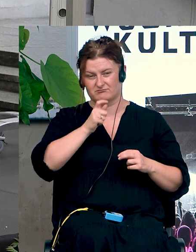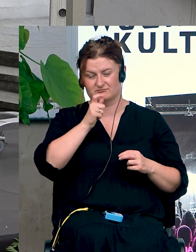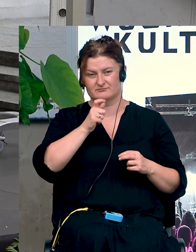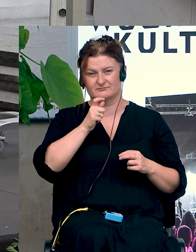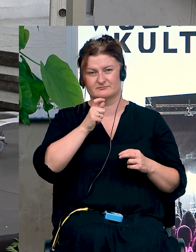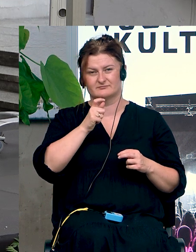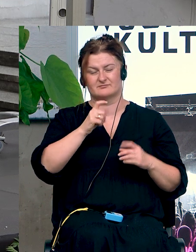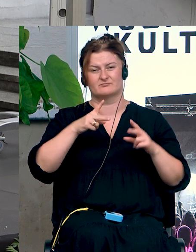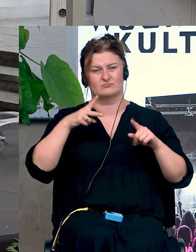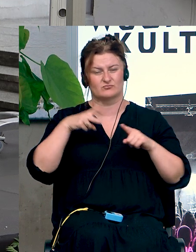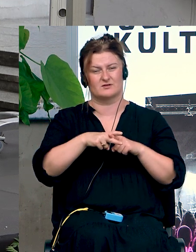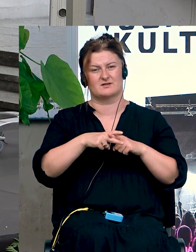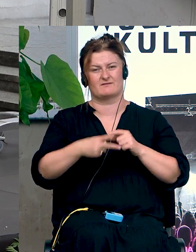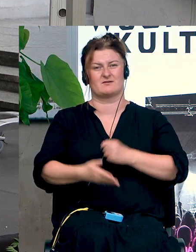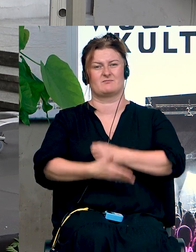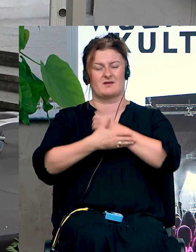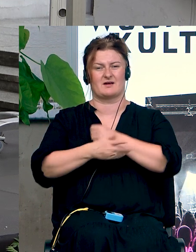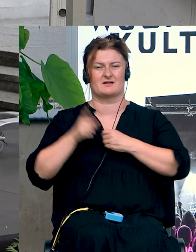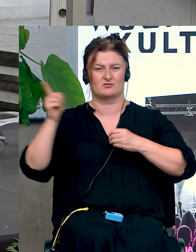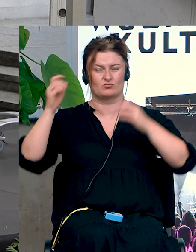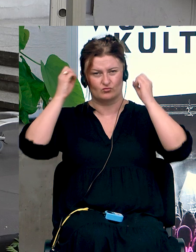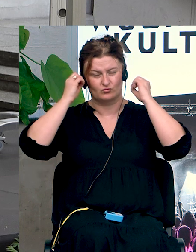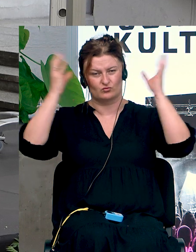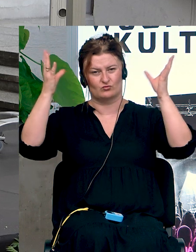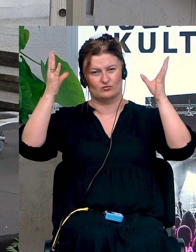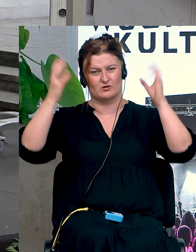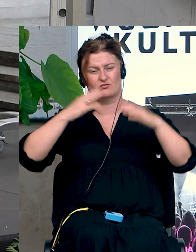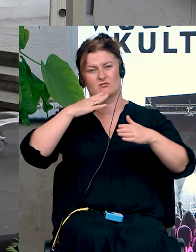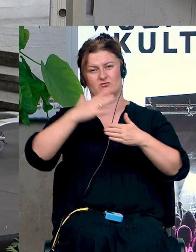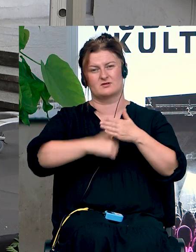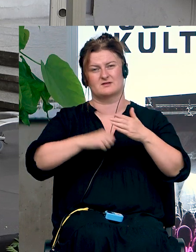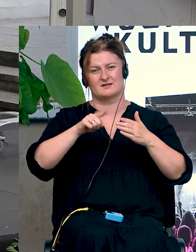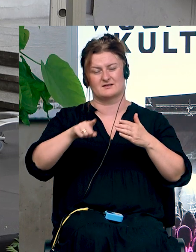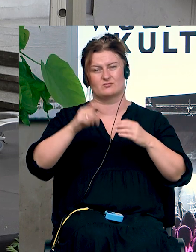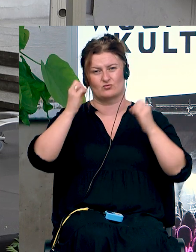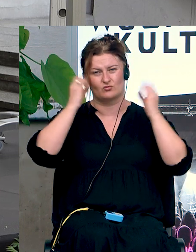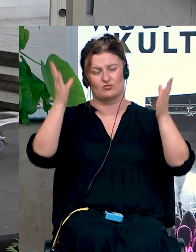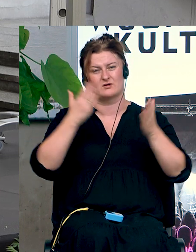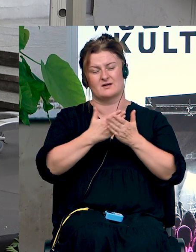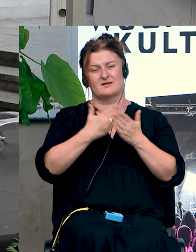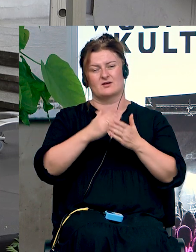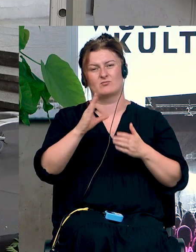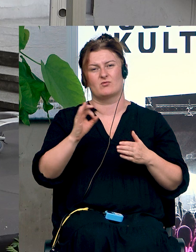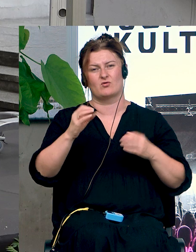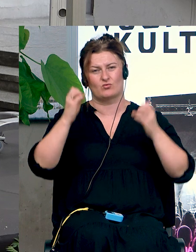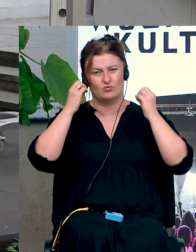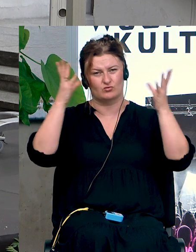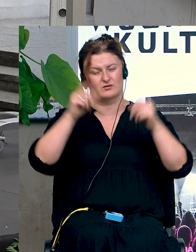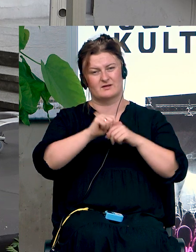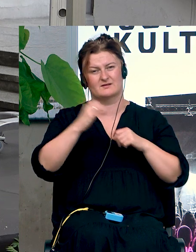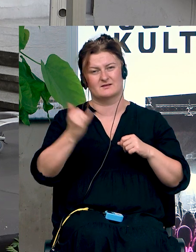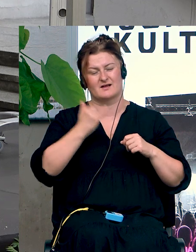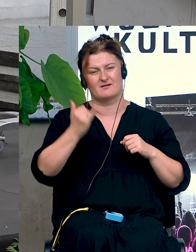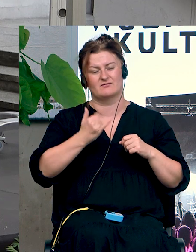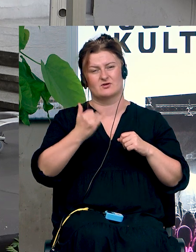перестанемо підтримувати їхню культуру і користати її, тому що культура – це завжди бекграунд, на якому